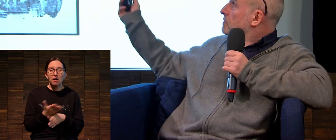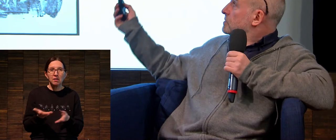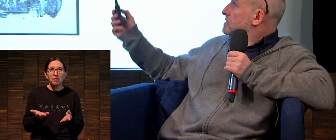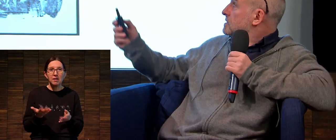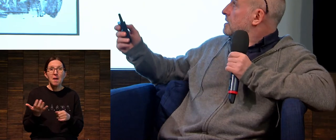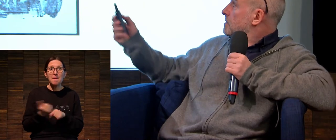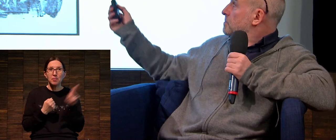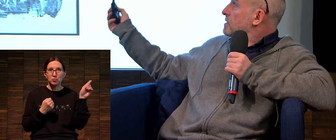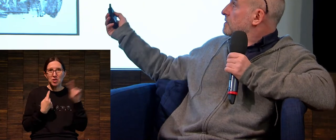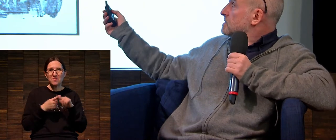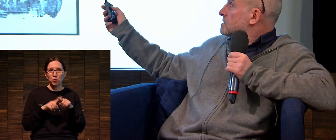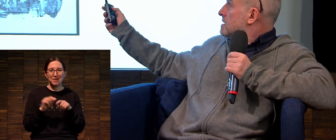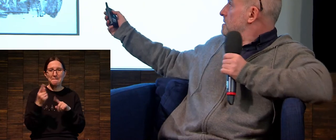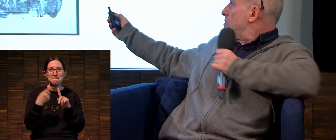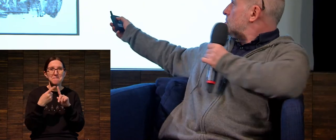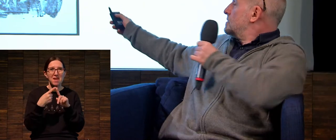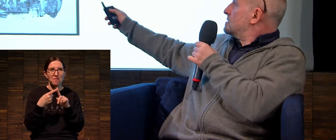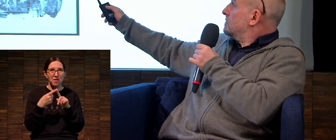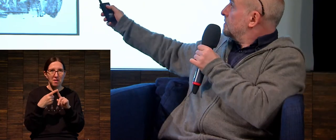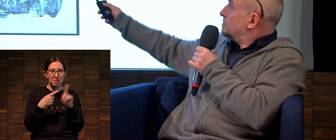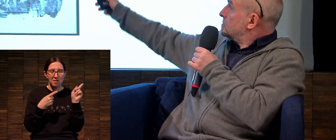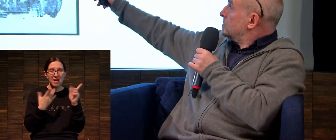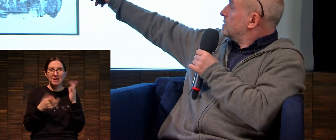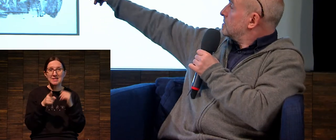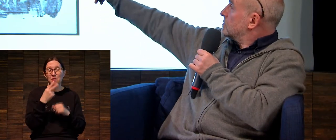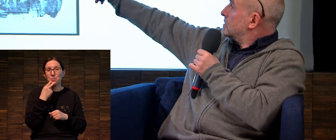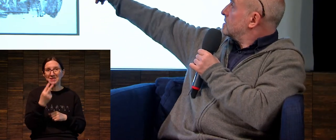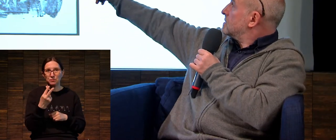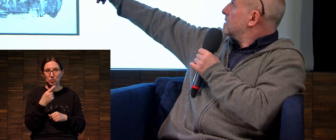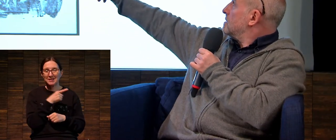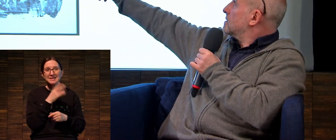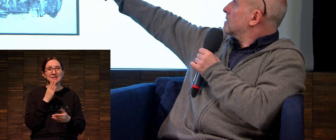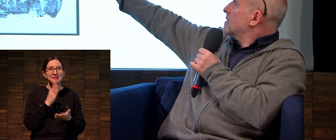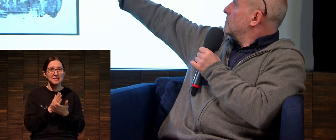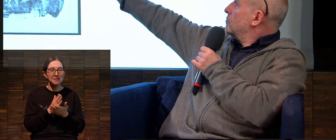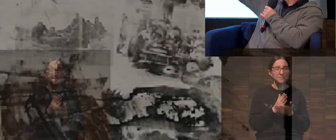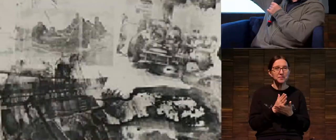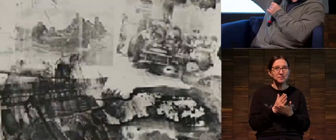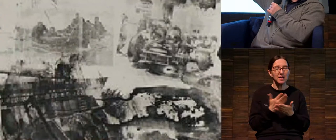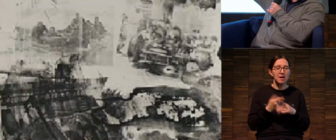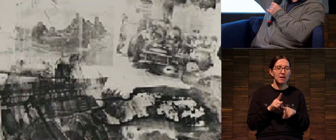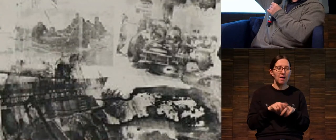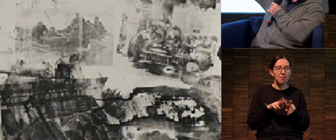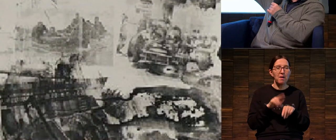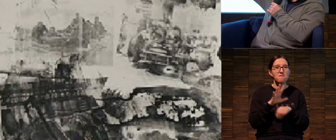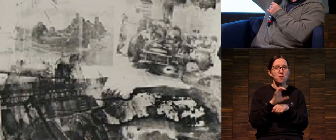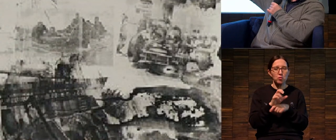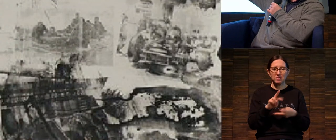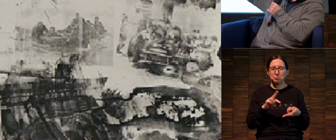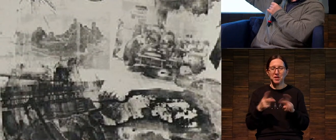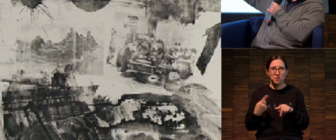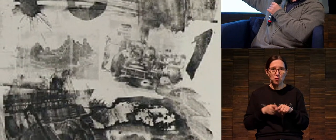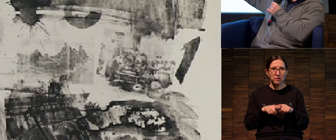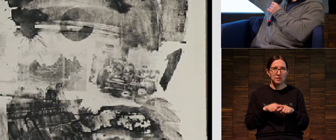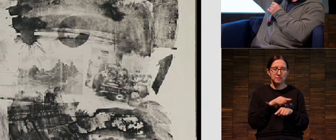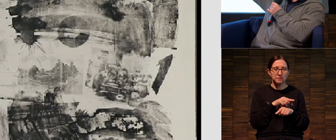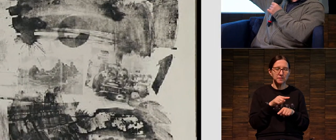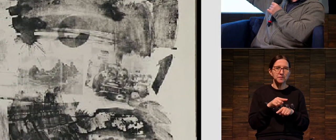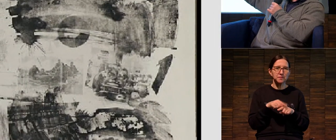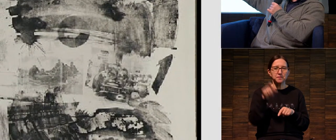Вот это вот первое состояние. Причем, если вы посмотрите, тут есть какие-то фотопереводы, вот там фигурка